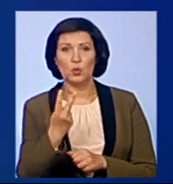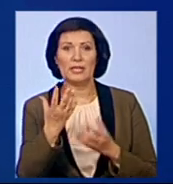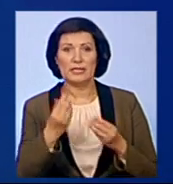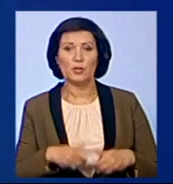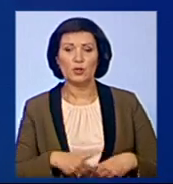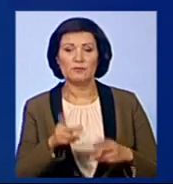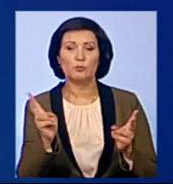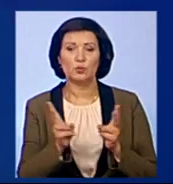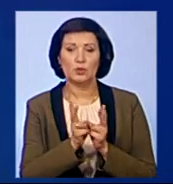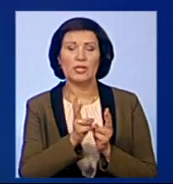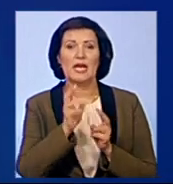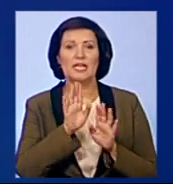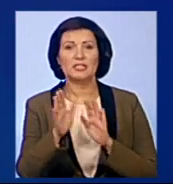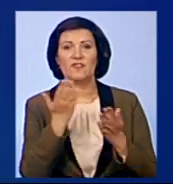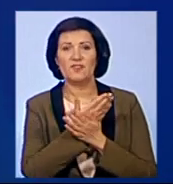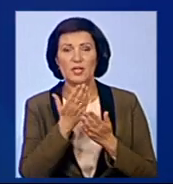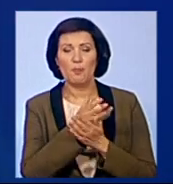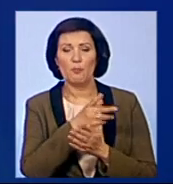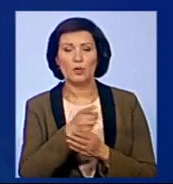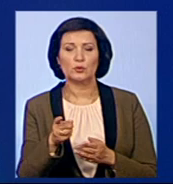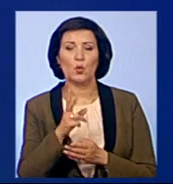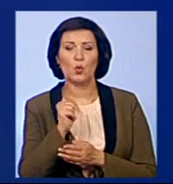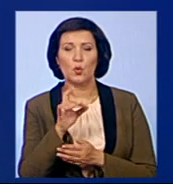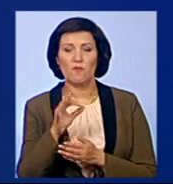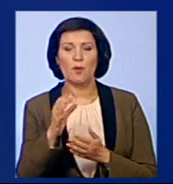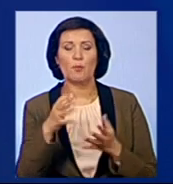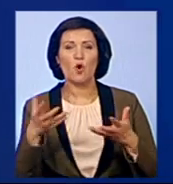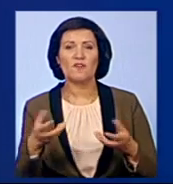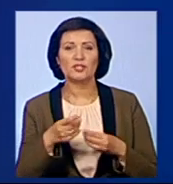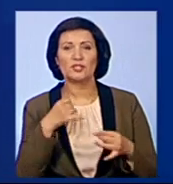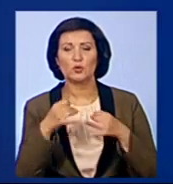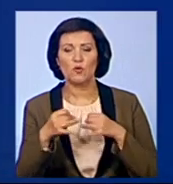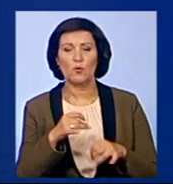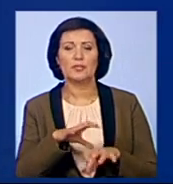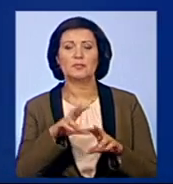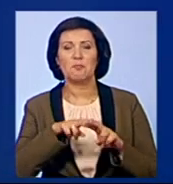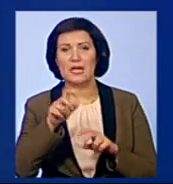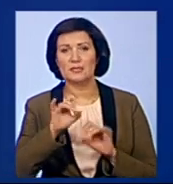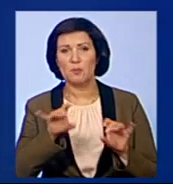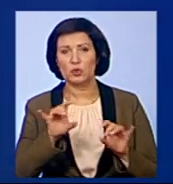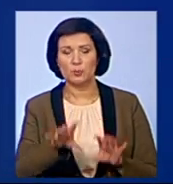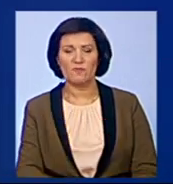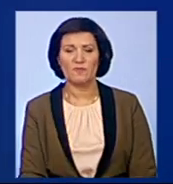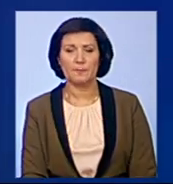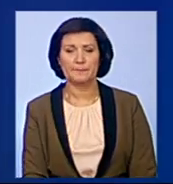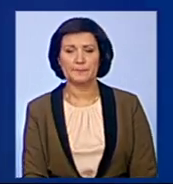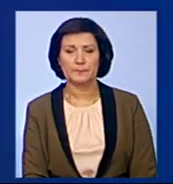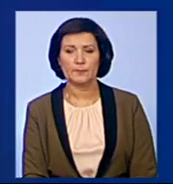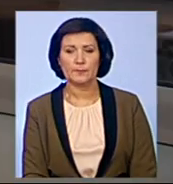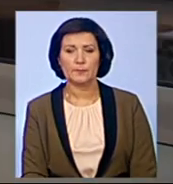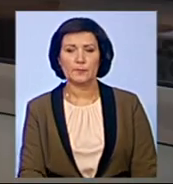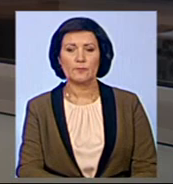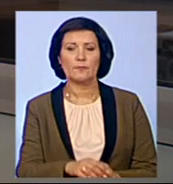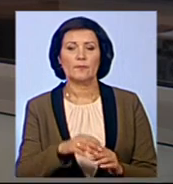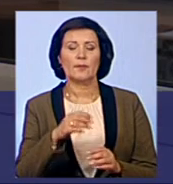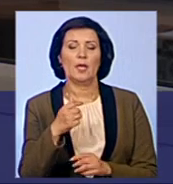голодування, з ним зустрівся режисер фільму «Процес» Аскольд Куров. Про враження від розмови з бранцем розповів новинам на Першому. Я